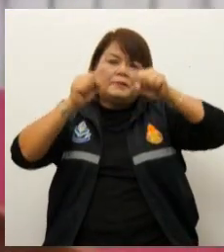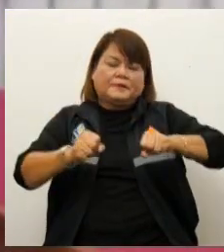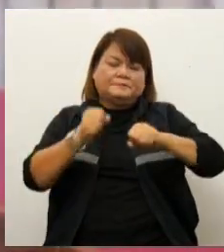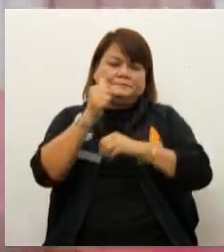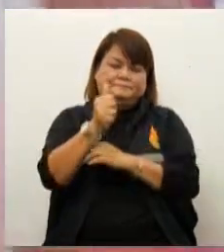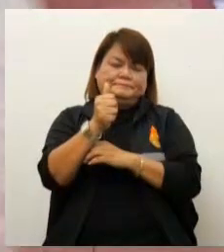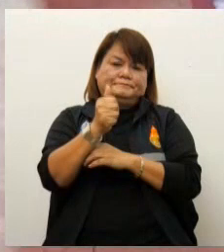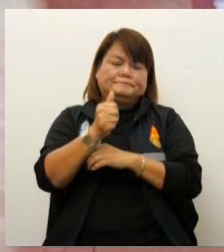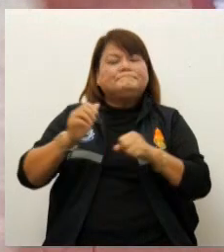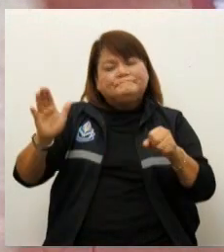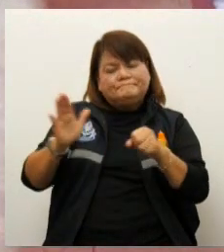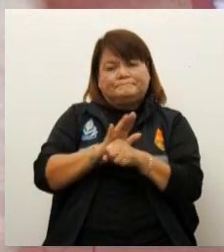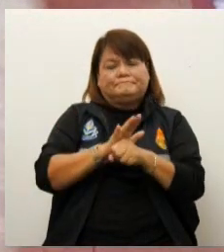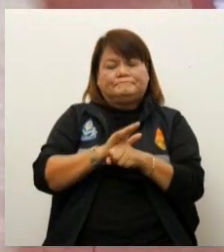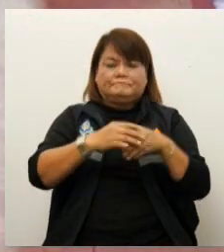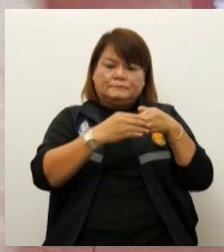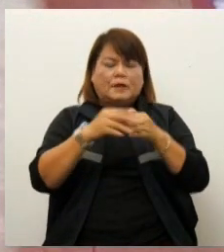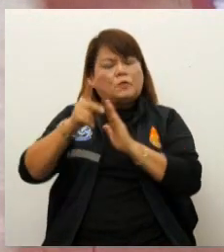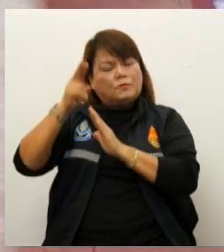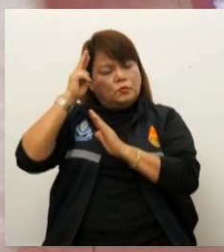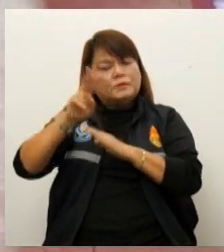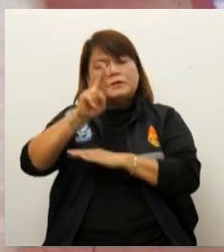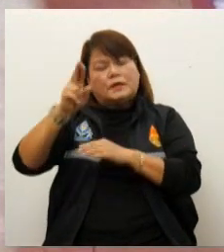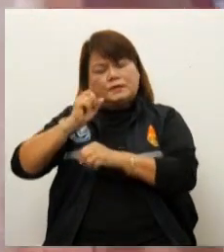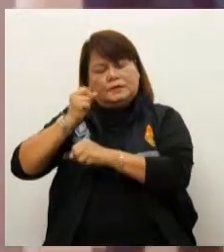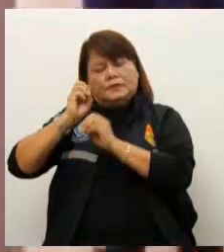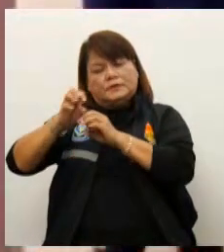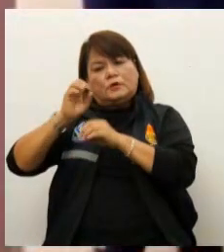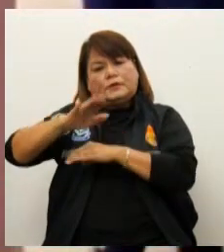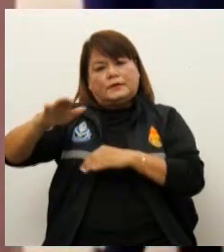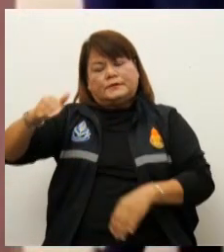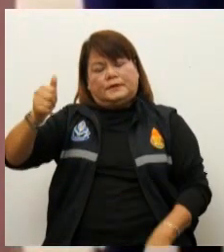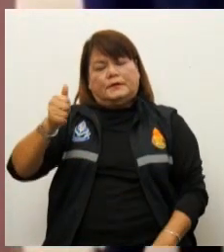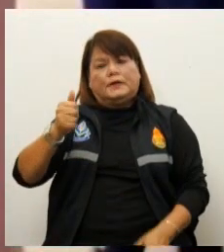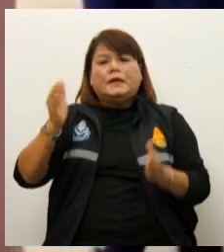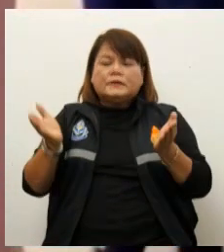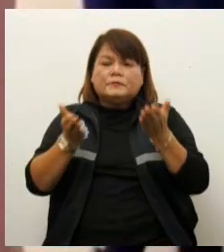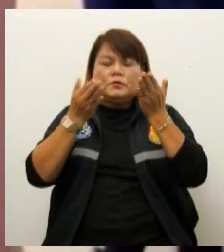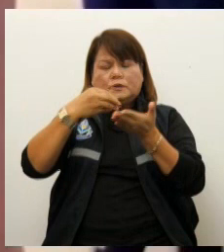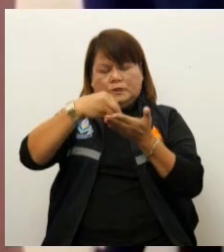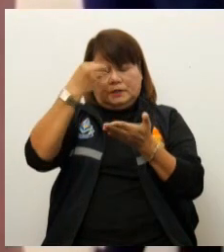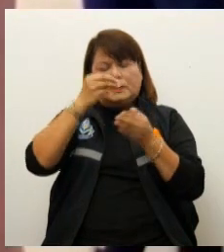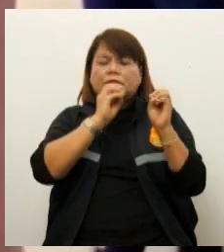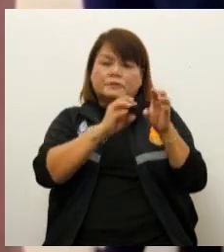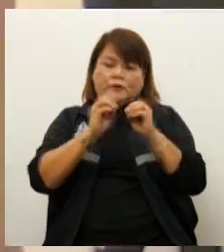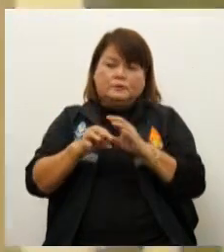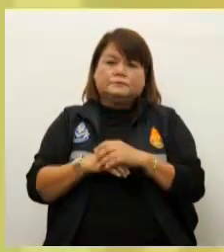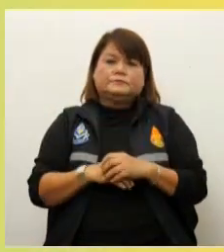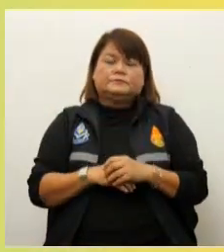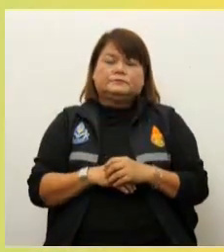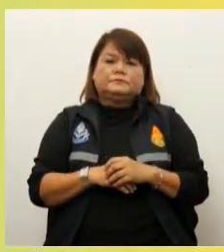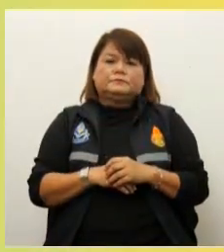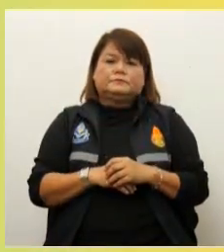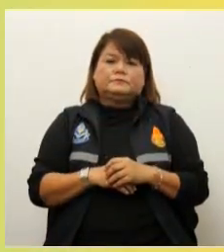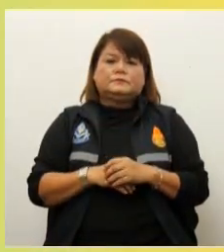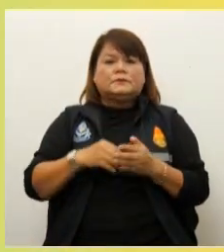พสามารถนำความรู้ไปใช้ในการปฏิบัติงานการเรียนการสอนและสนับสนุนการเรียนการสอนด้